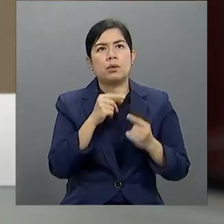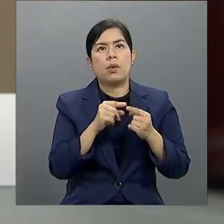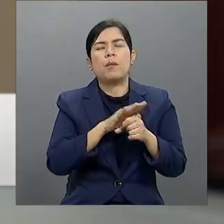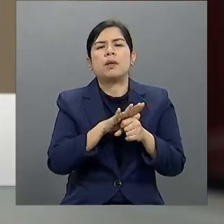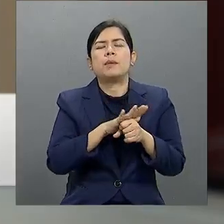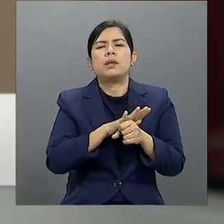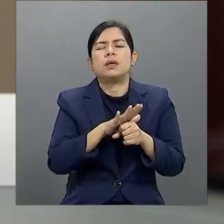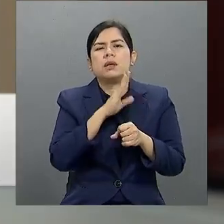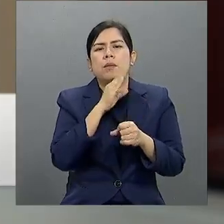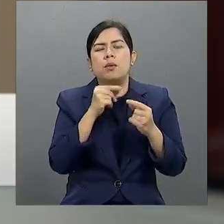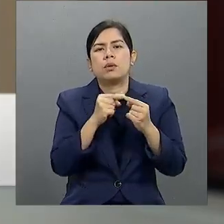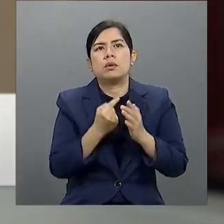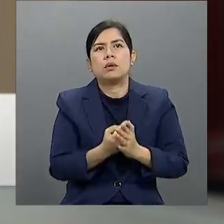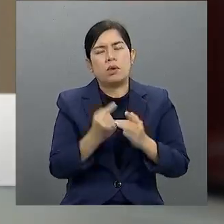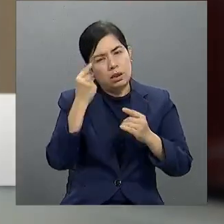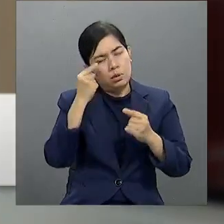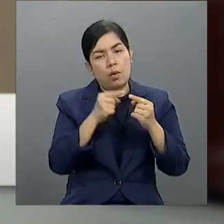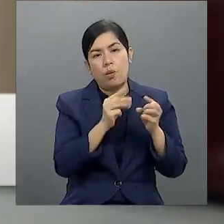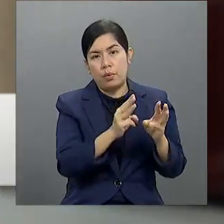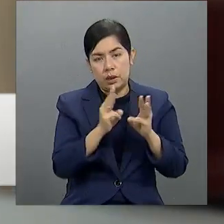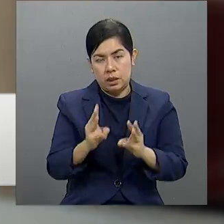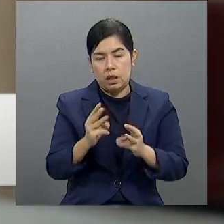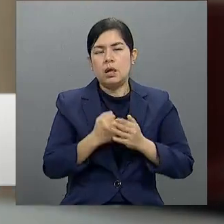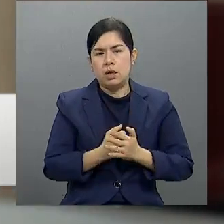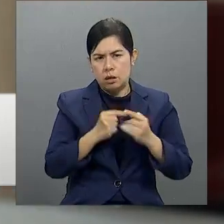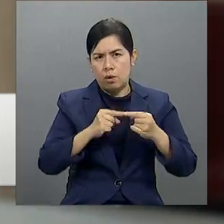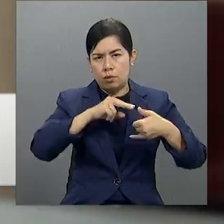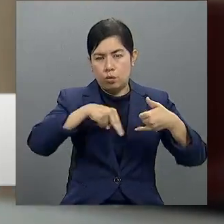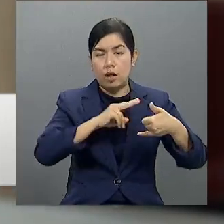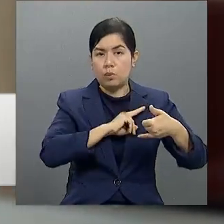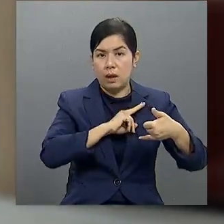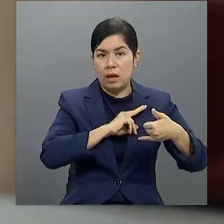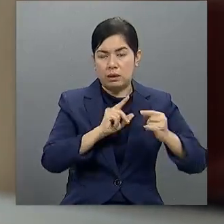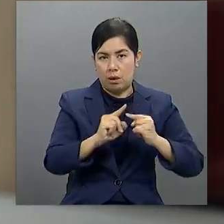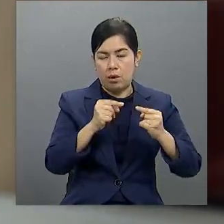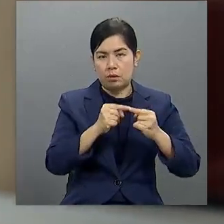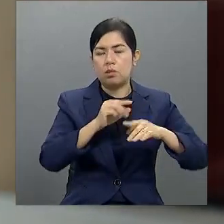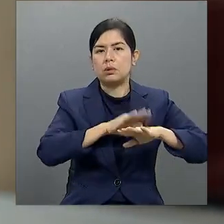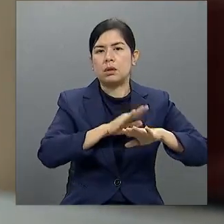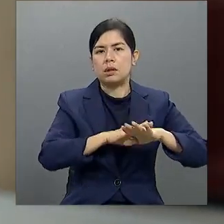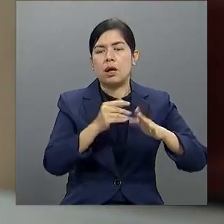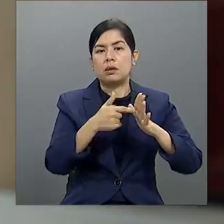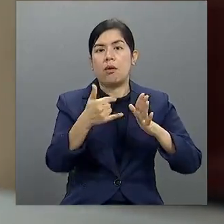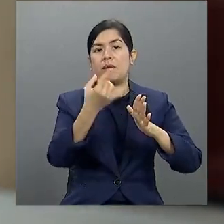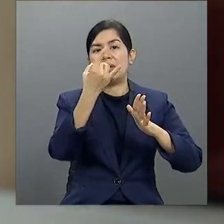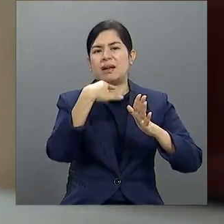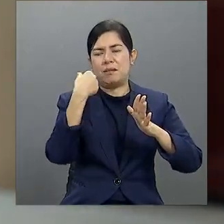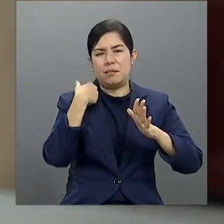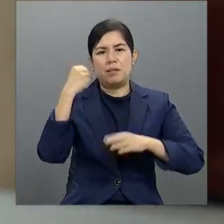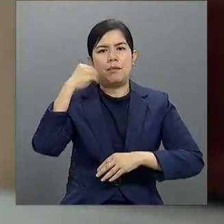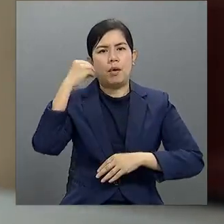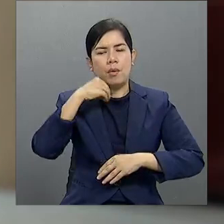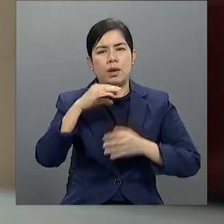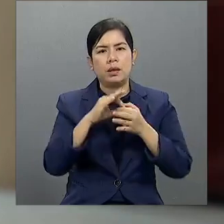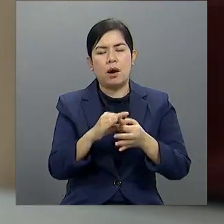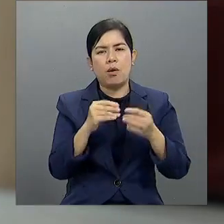จะลองเบื้องต้นได้แต่ก็ต้องระวังเพราะว่ายาทุกอย่างก็มีผลข้างเคียงได้นะคะเช่นยาแก้ปวดลดอักเสบเนี่ยอา